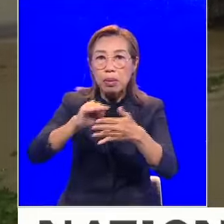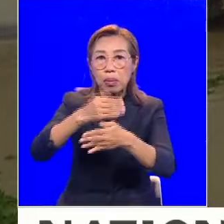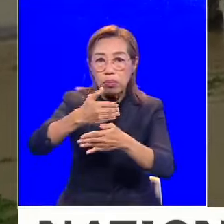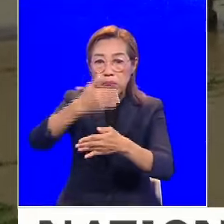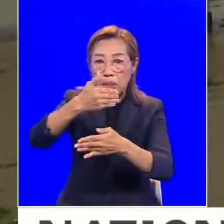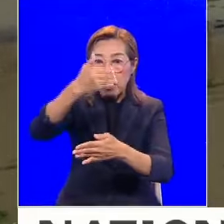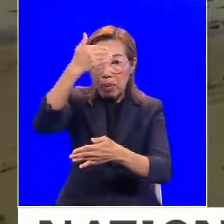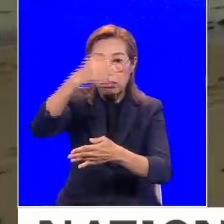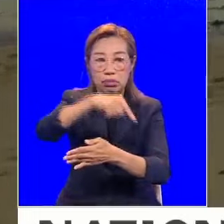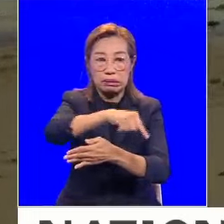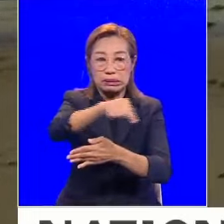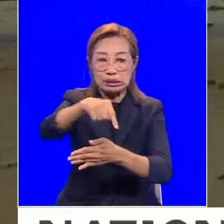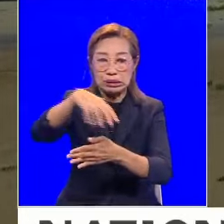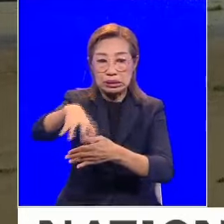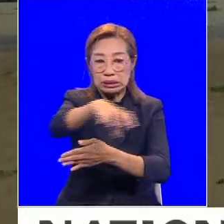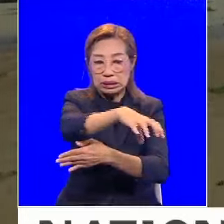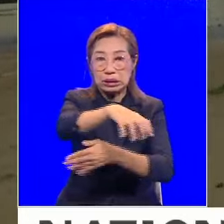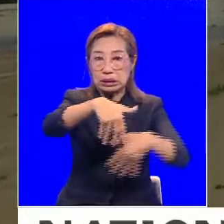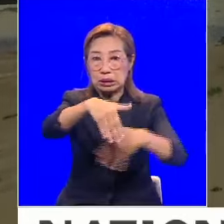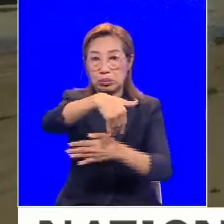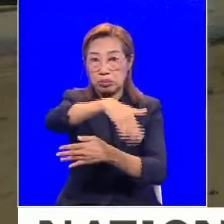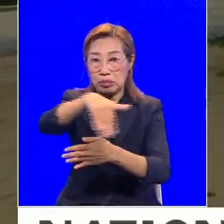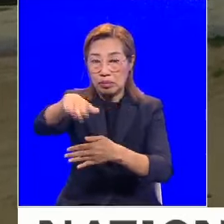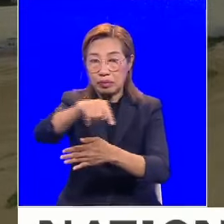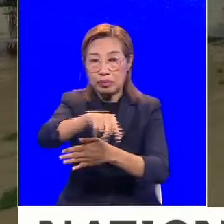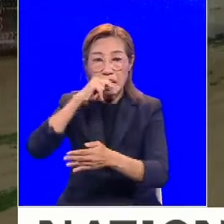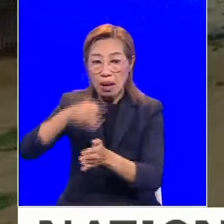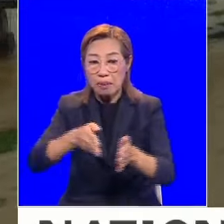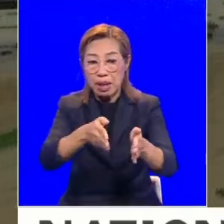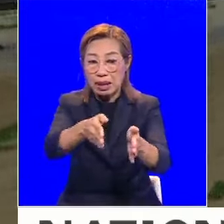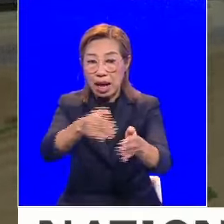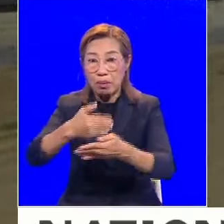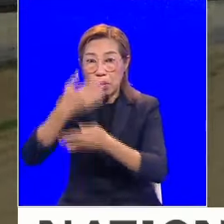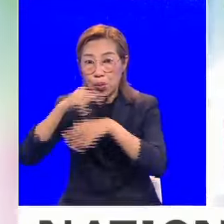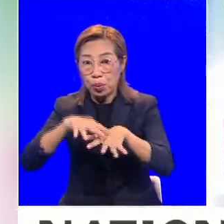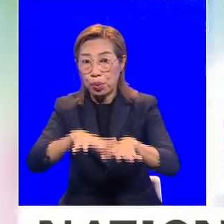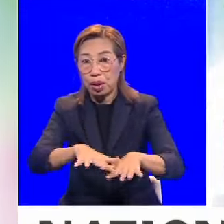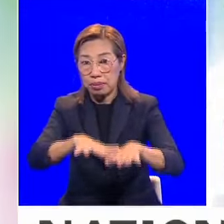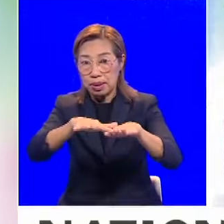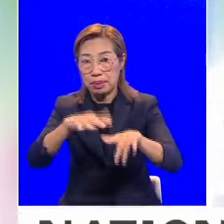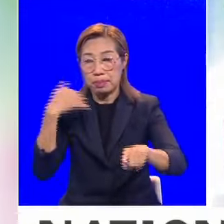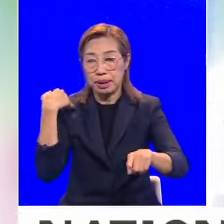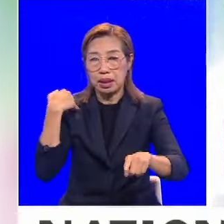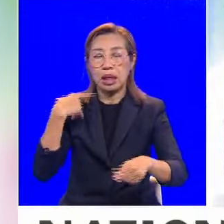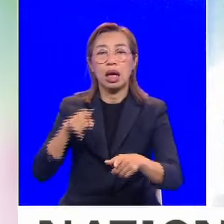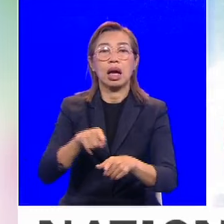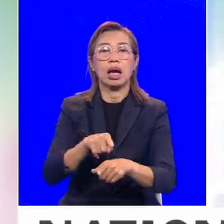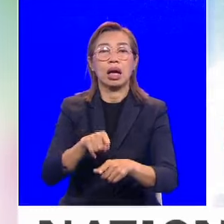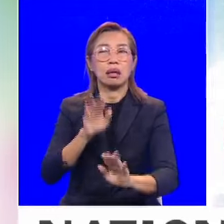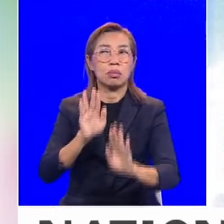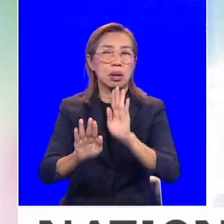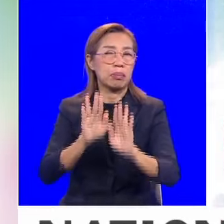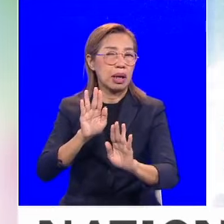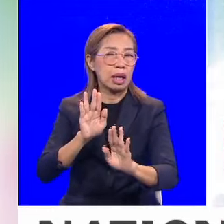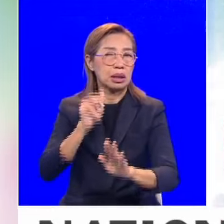ฟังดีๆเลยนะค่ะคือพื้นที่ริมน้ำครับน้ำเนี่ยสูงขึ้นจากปัจจุบันและจากคาดการณ์กรมชลประทานบอกในสักประมาณไม่เกิน